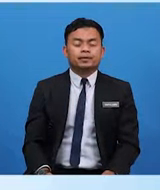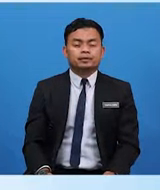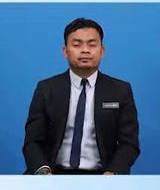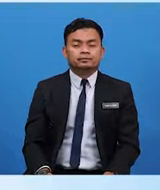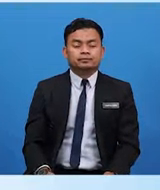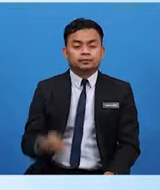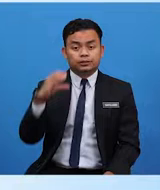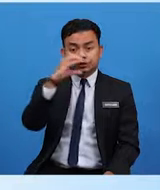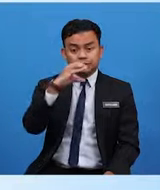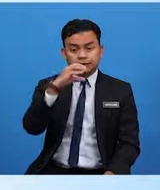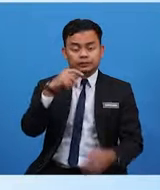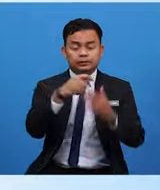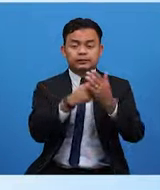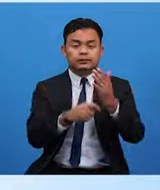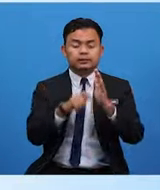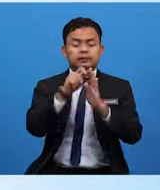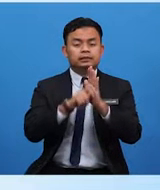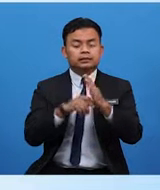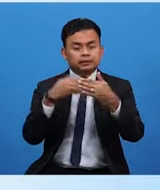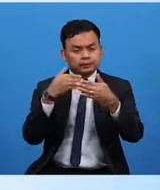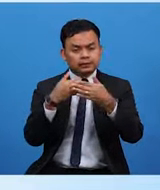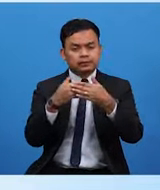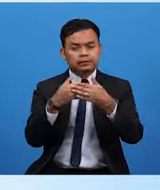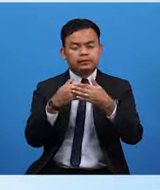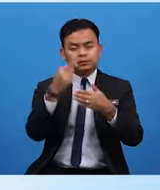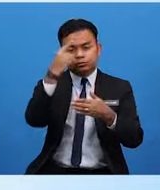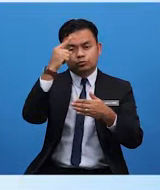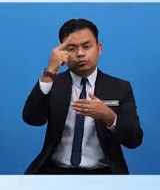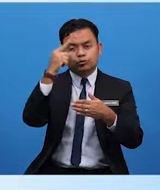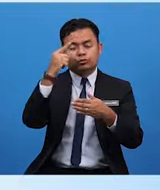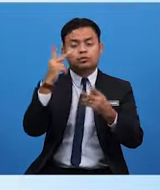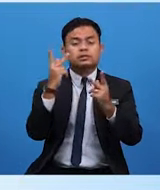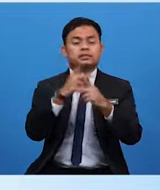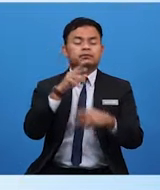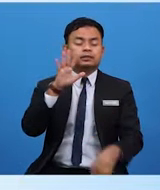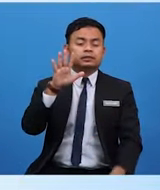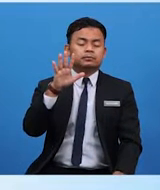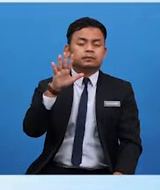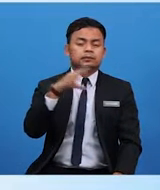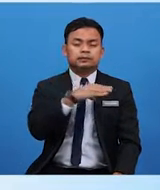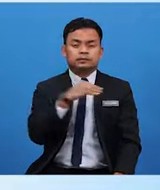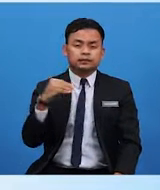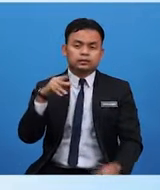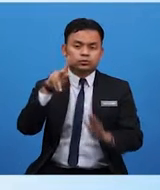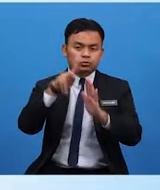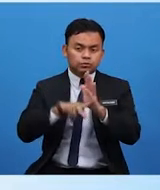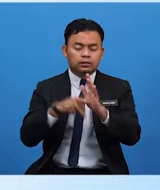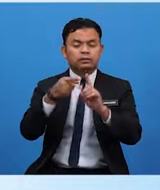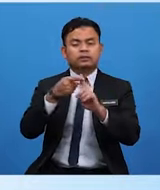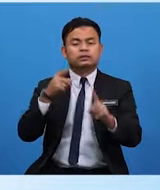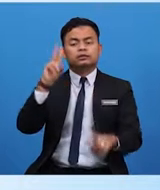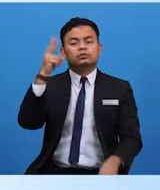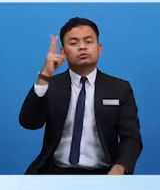cari nilai terdekat bagi shiver 5 dan tidak lebih daripada 12